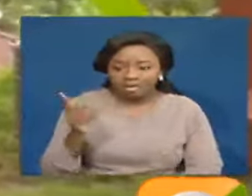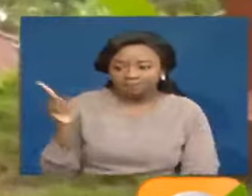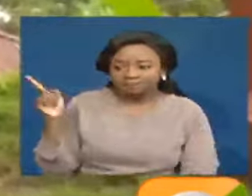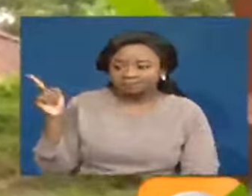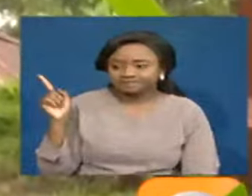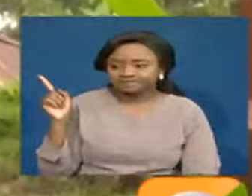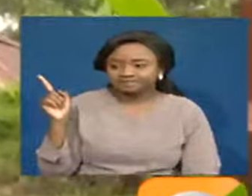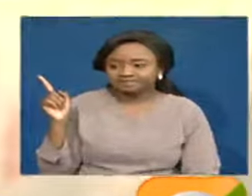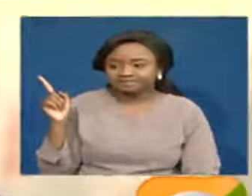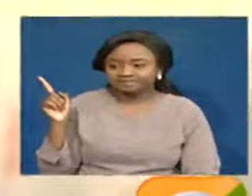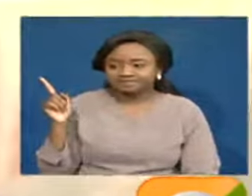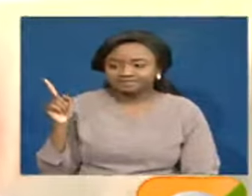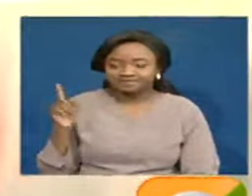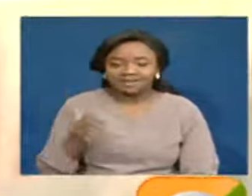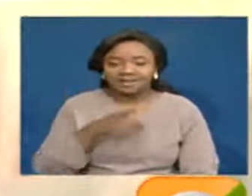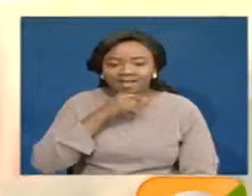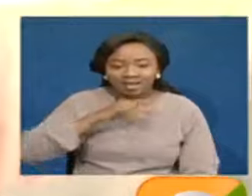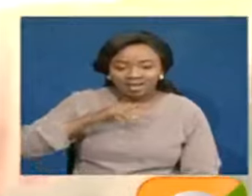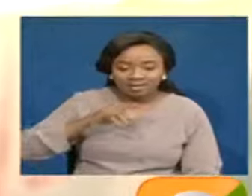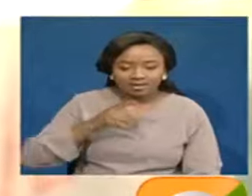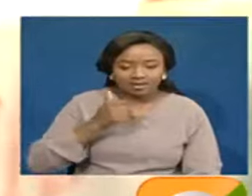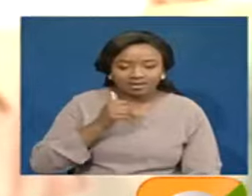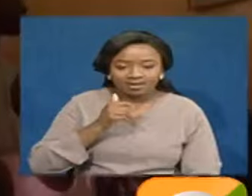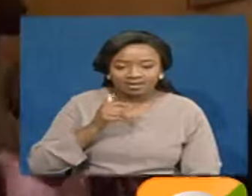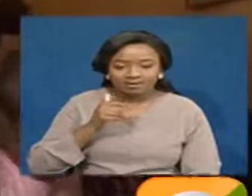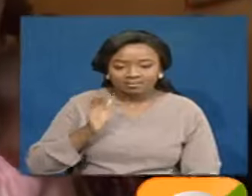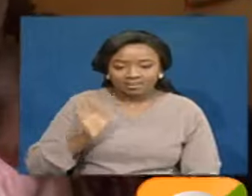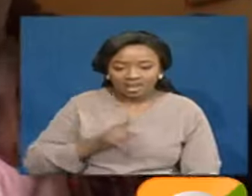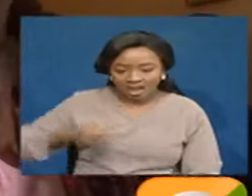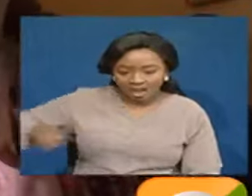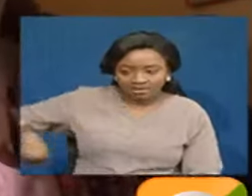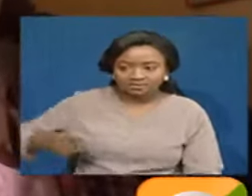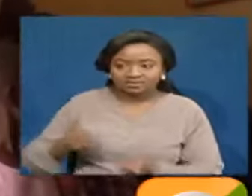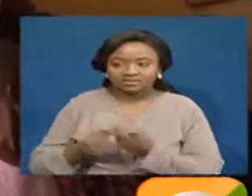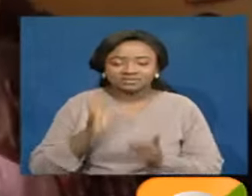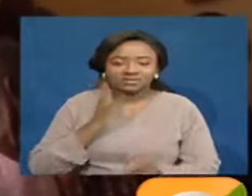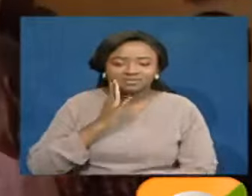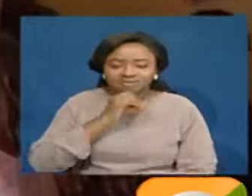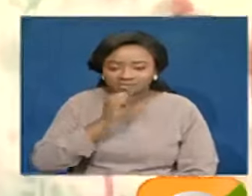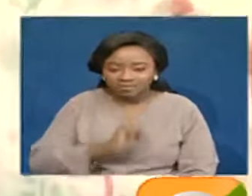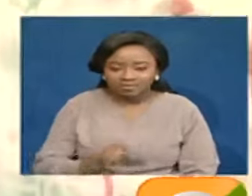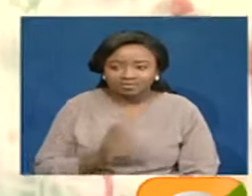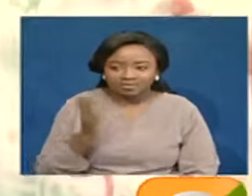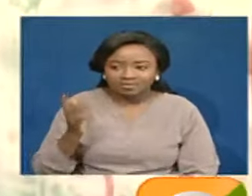Katika boma la shangazie na nyanyake Hulda, furaha ilikuwa dhahiri.